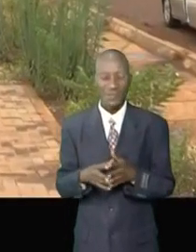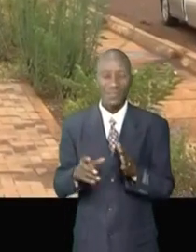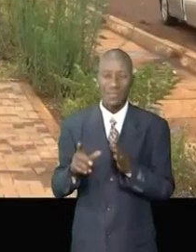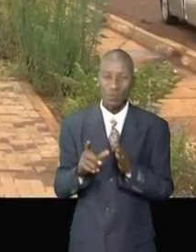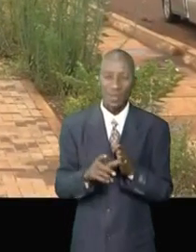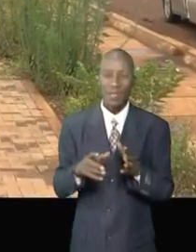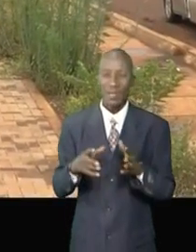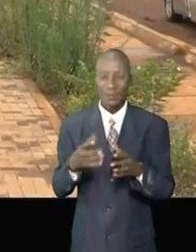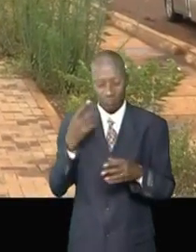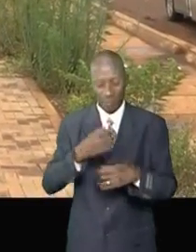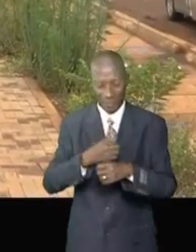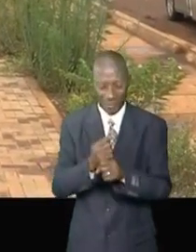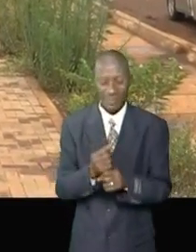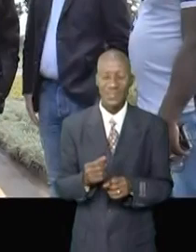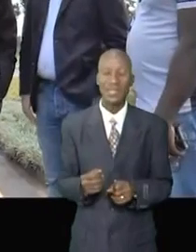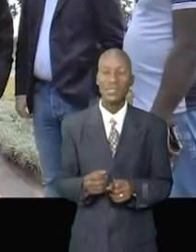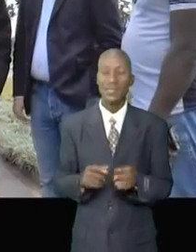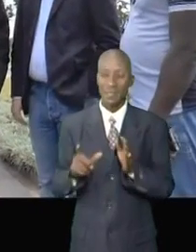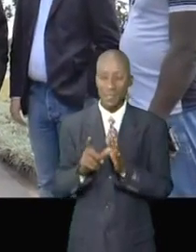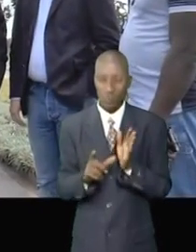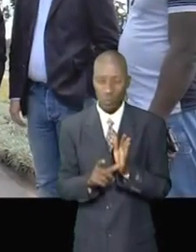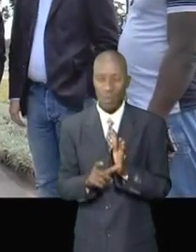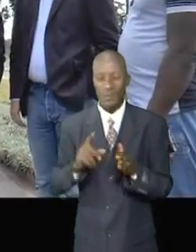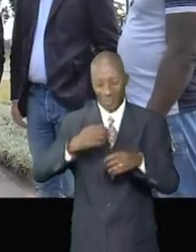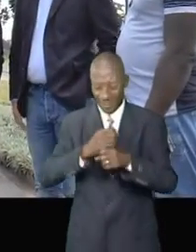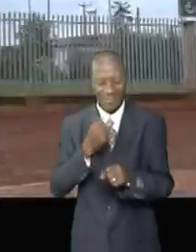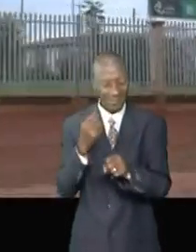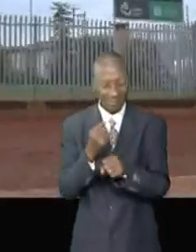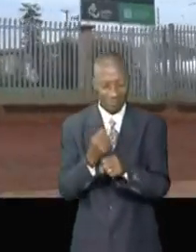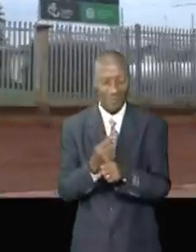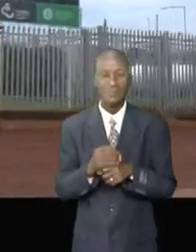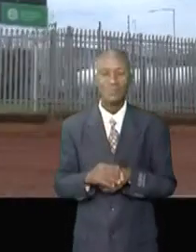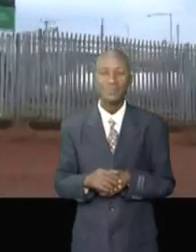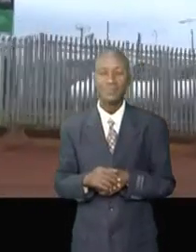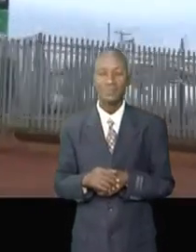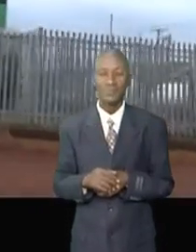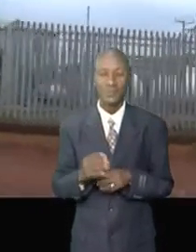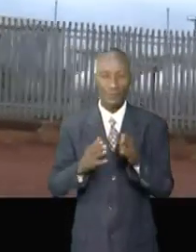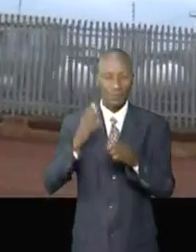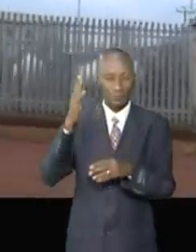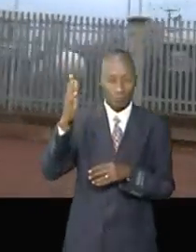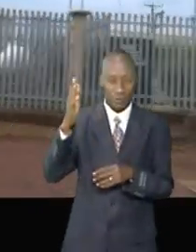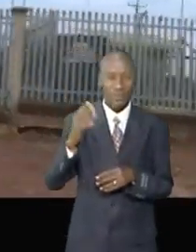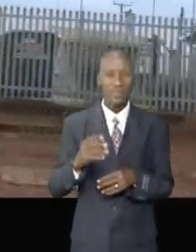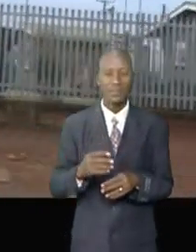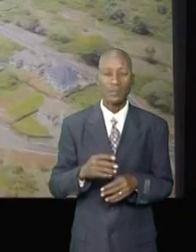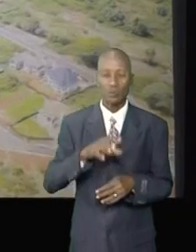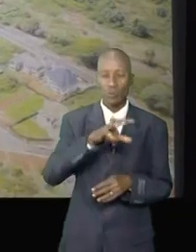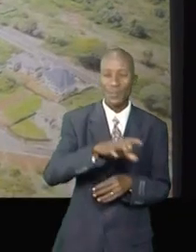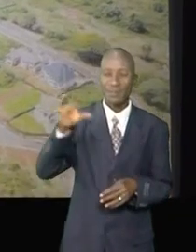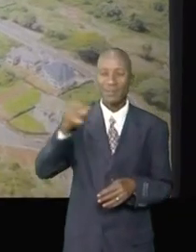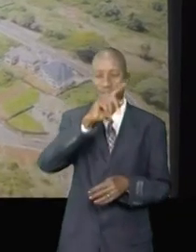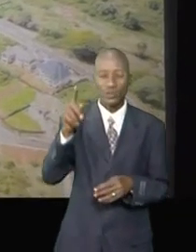pour créer les emplois et les richesses. C'est l'esprit qui a été déterminant dans la prochaine mise en place de la zone économique spéciale